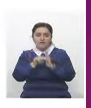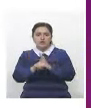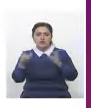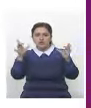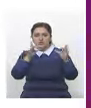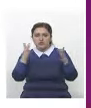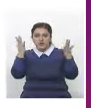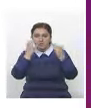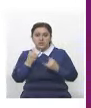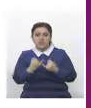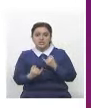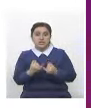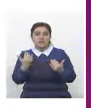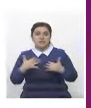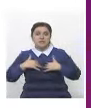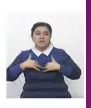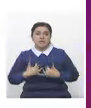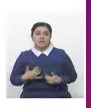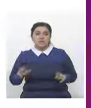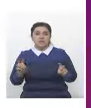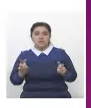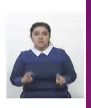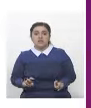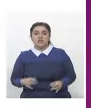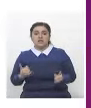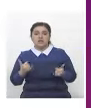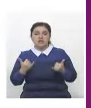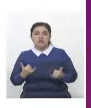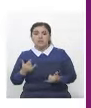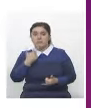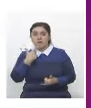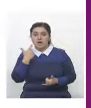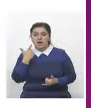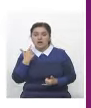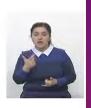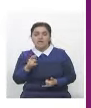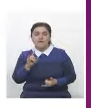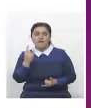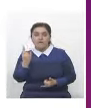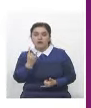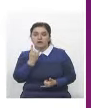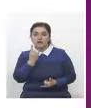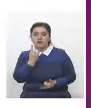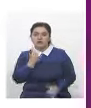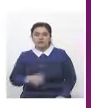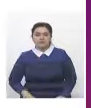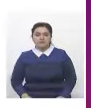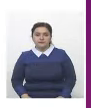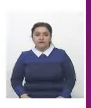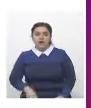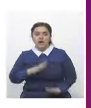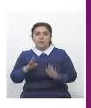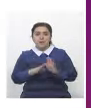желтела, и ты, печальная, сидела, а нынче погляди в окно.